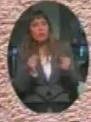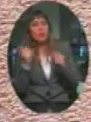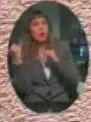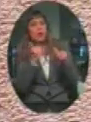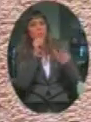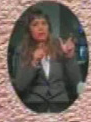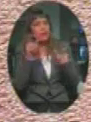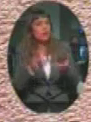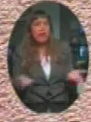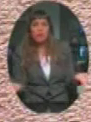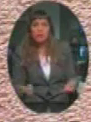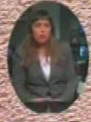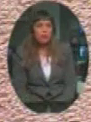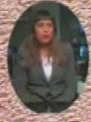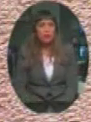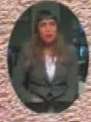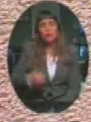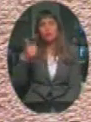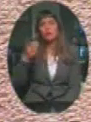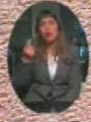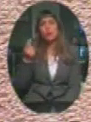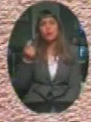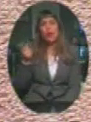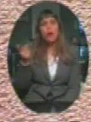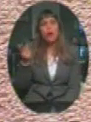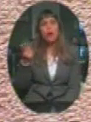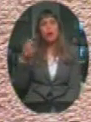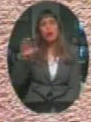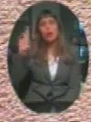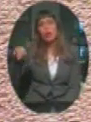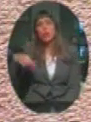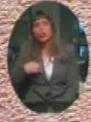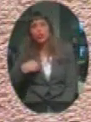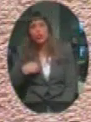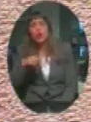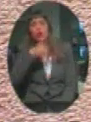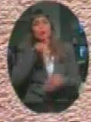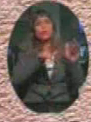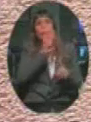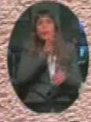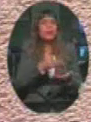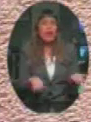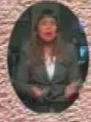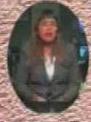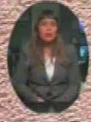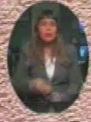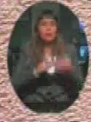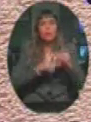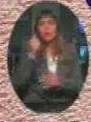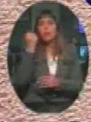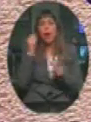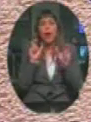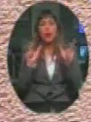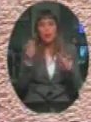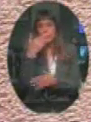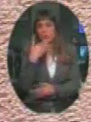לאזרחים. שר האוצר הוא כחלון יש לי. ראש הממשלה הוא ביבי לא קיים. בניין הכוח שיגן על מדינת ישראל, הוא